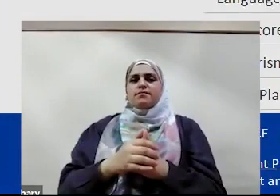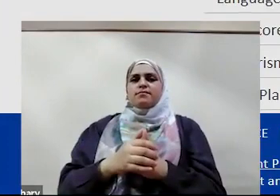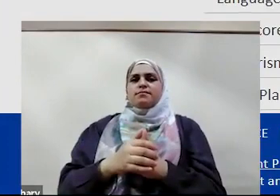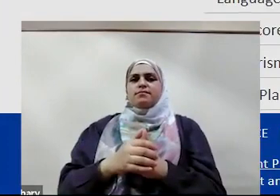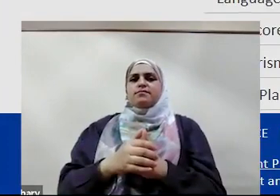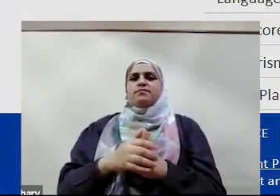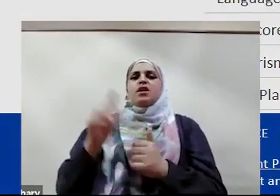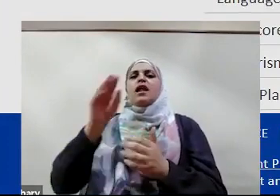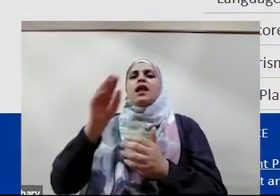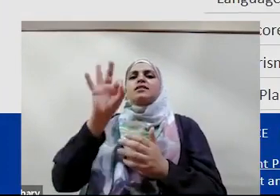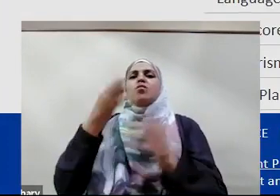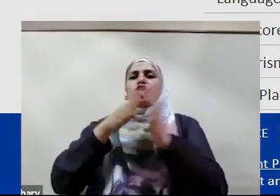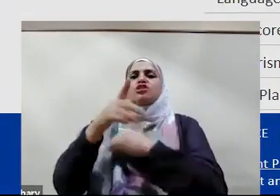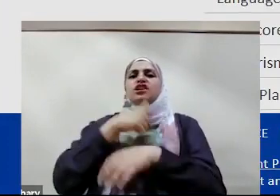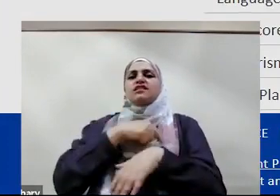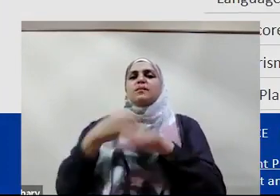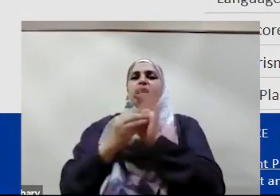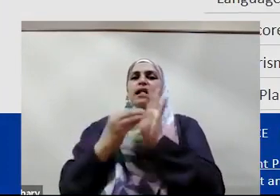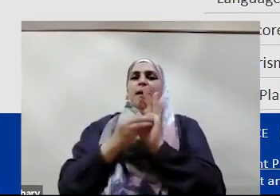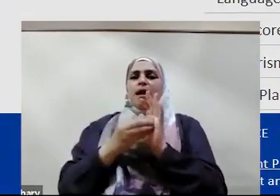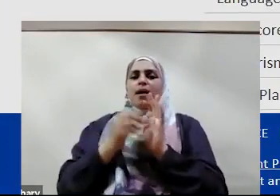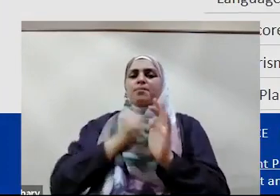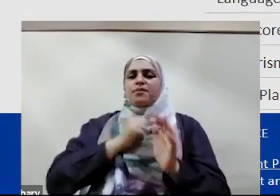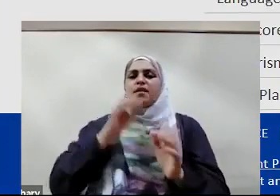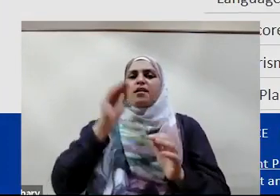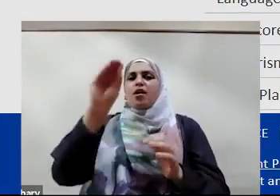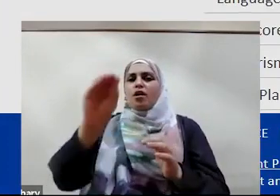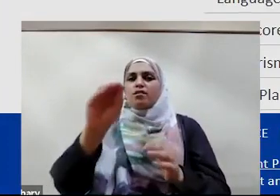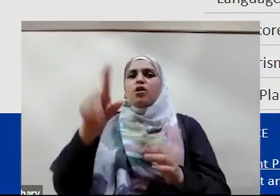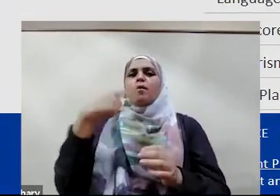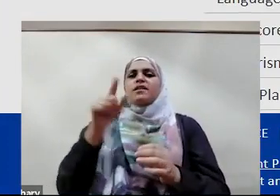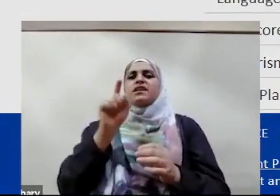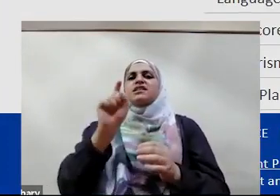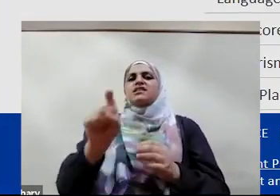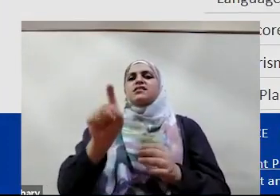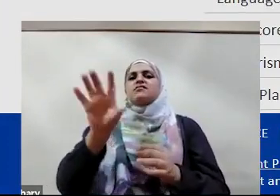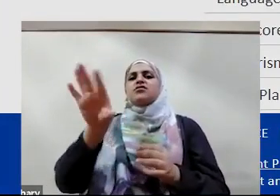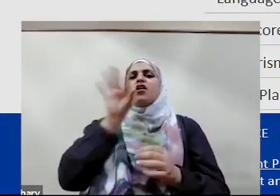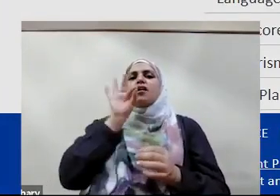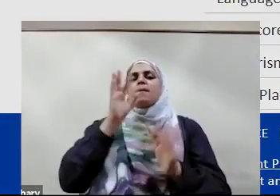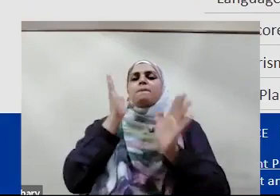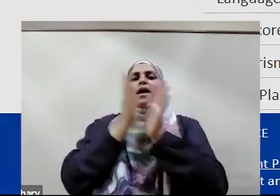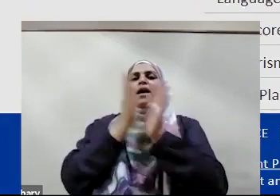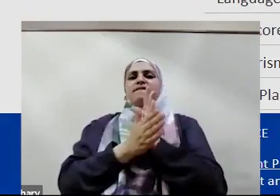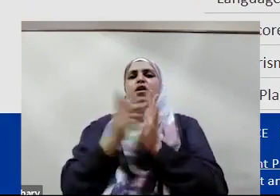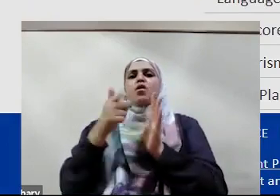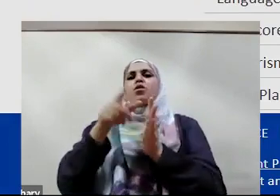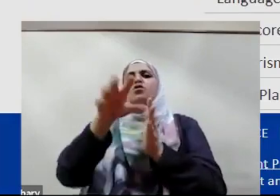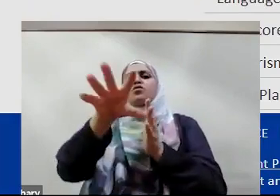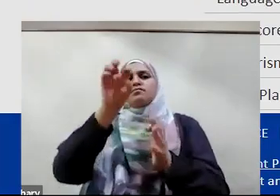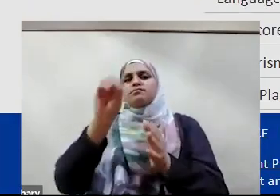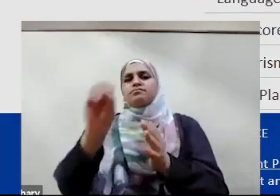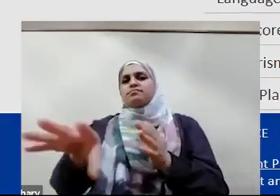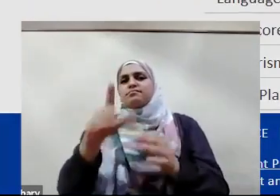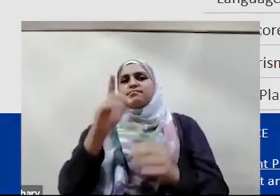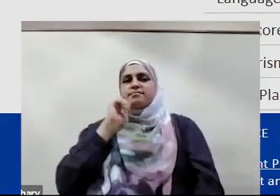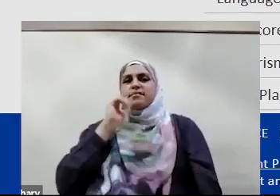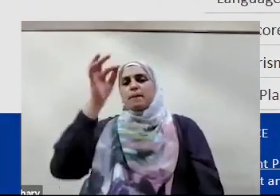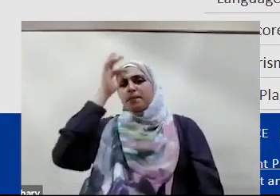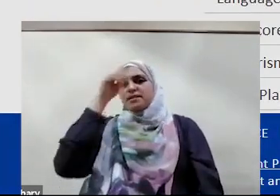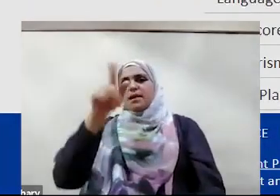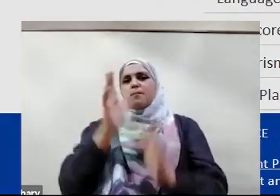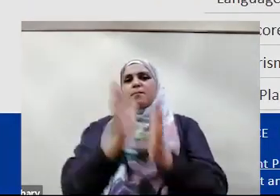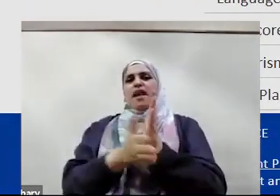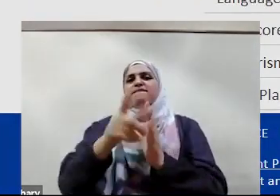اسم الجامعة بتاعتكو وتعملوا choose file من هنا وترفقوا المستند